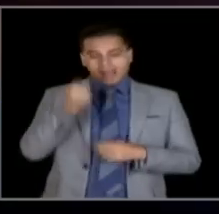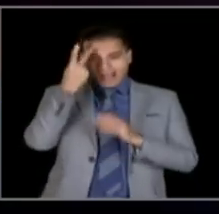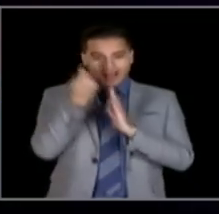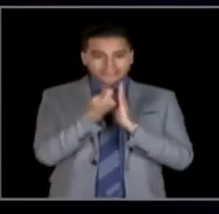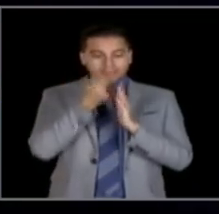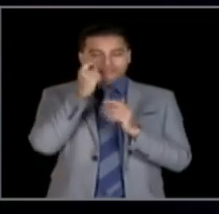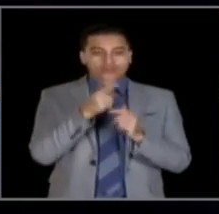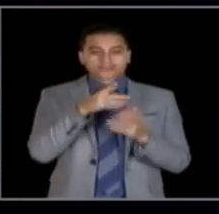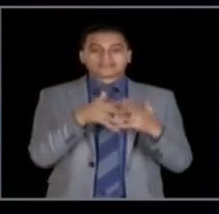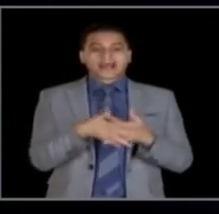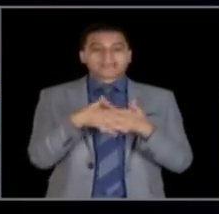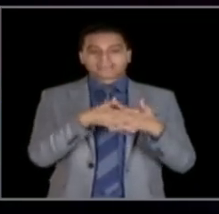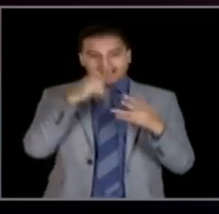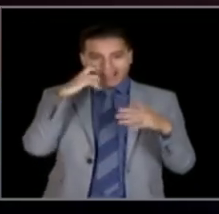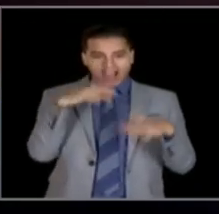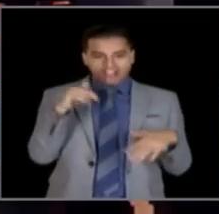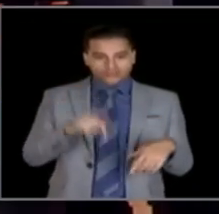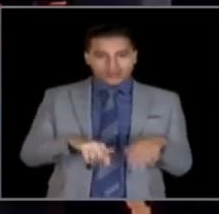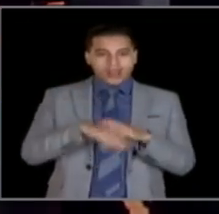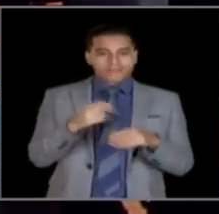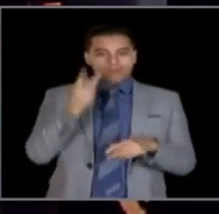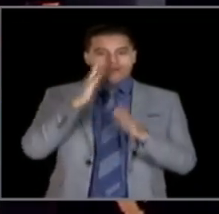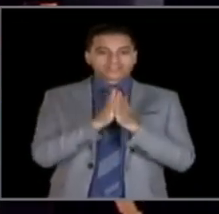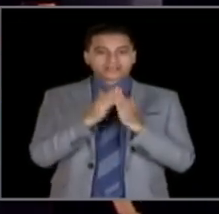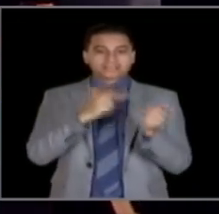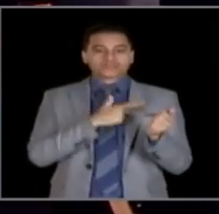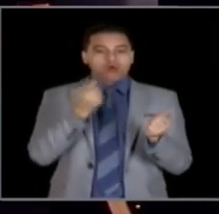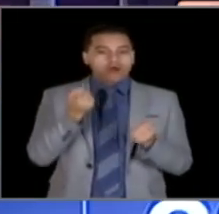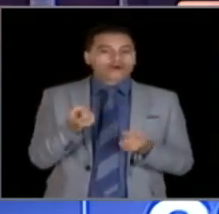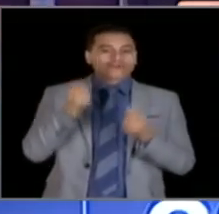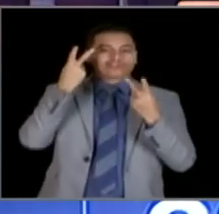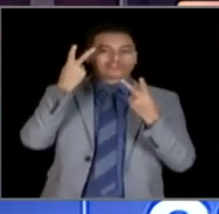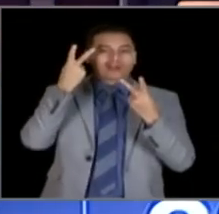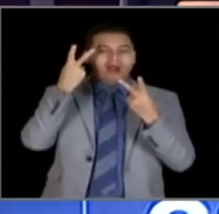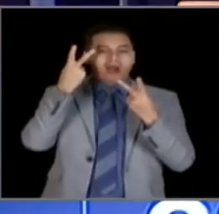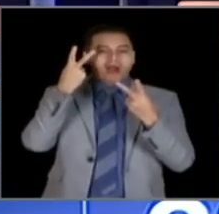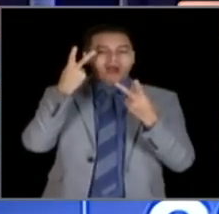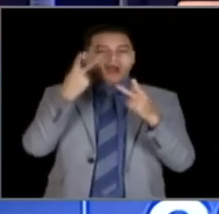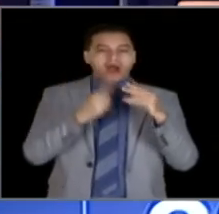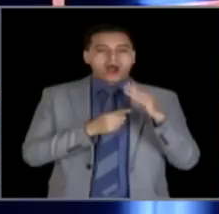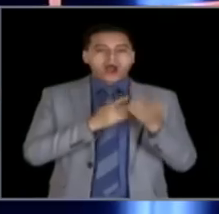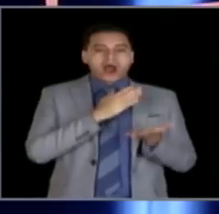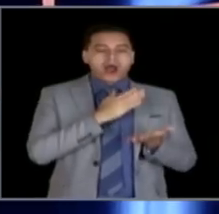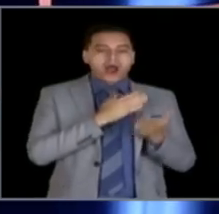أديب أمريكي معاصر مؤلف كتاب اختراعه العزلة، فمن هو؟